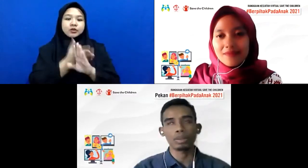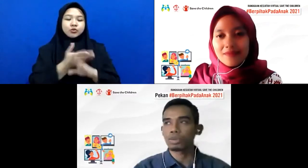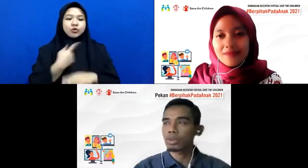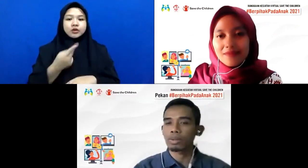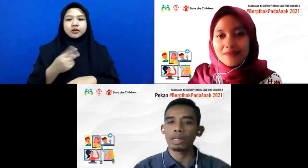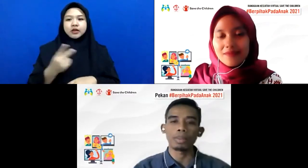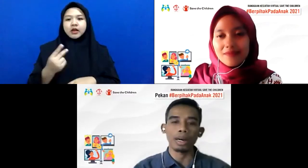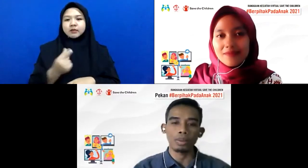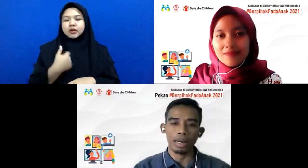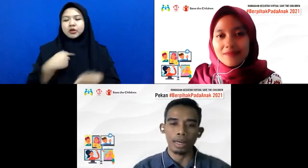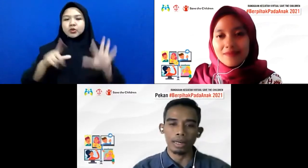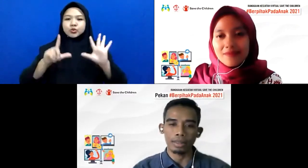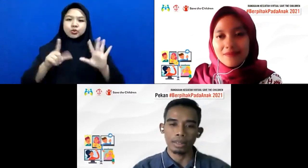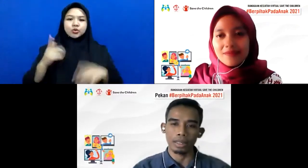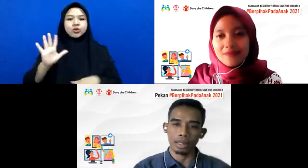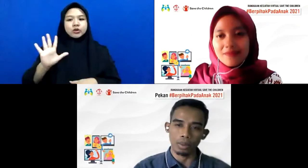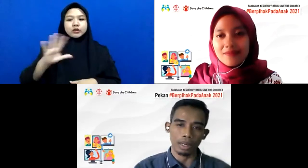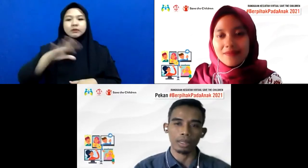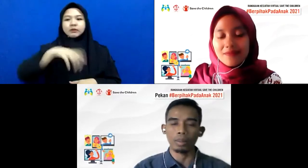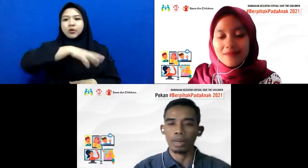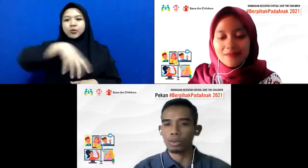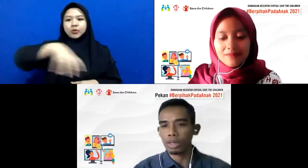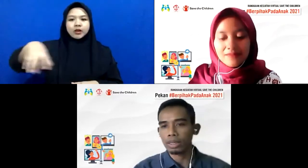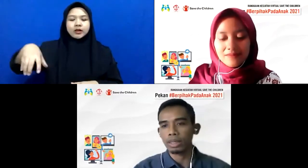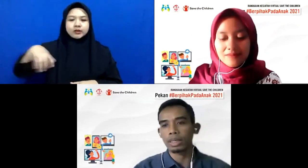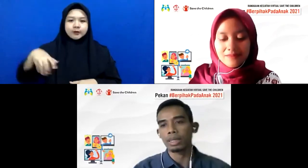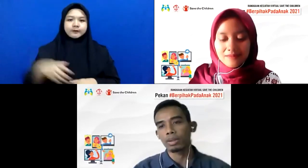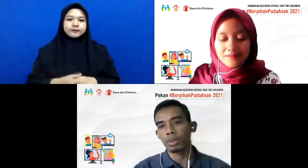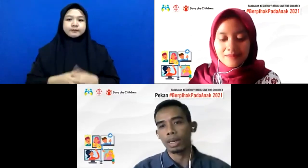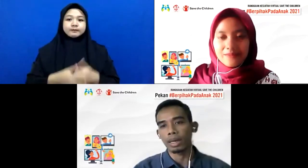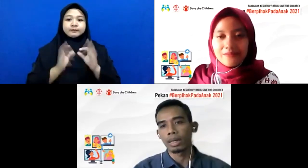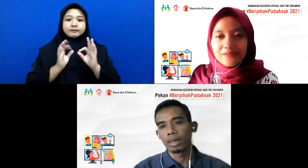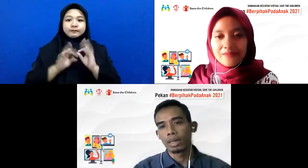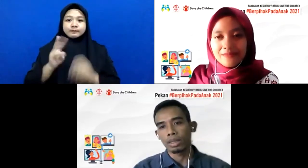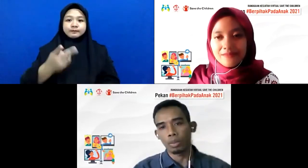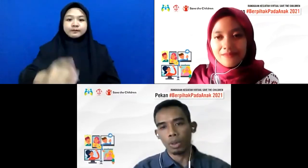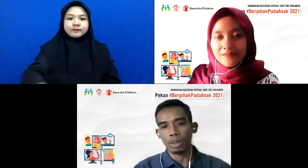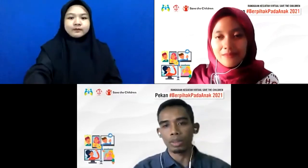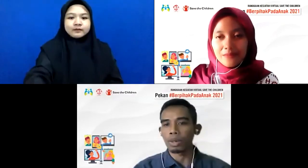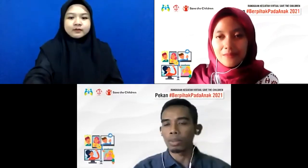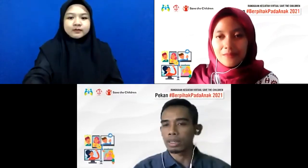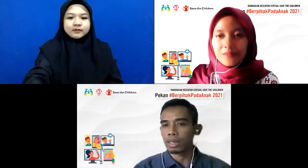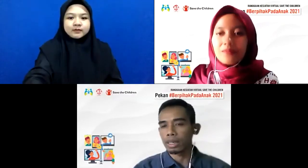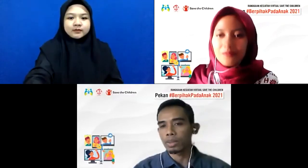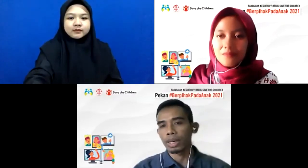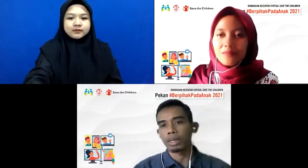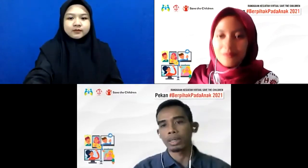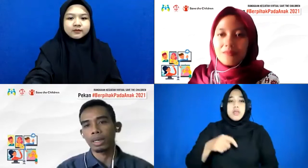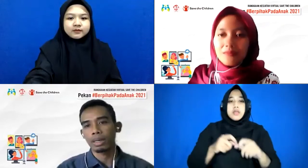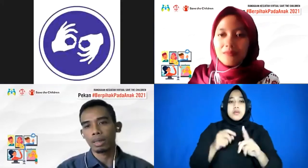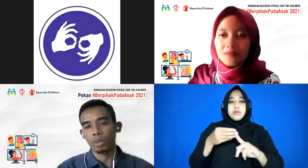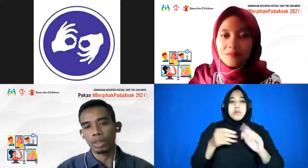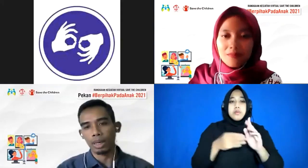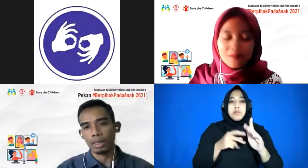hampir 7 atau 5 wilayah. Di wilayah Tapal Kuda sendiri, untuk wilayah Situbondo, Jember, Lumajang, dan